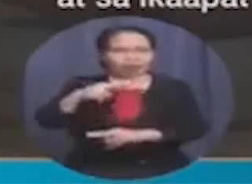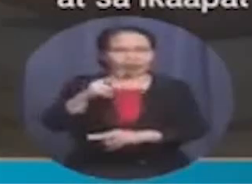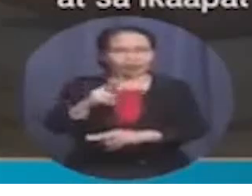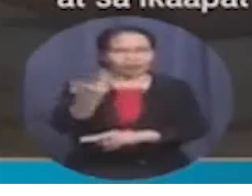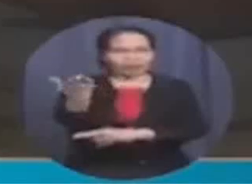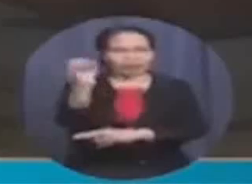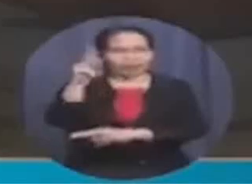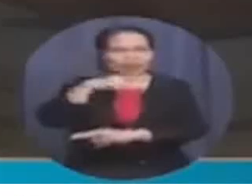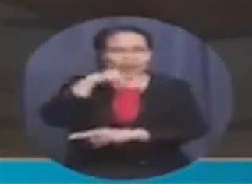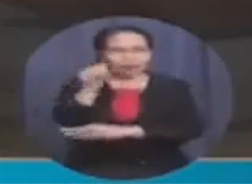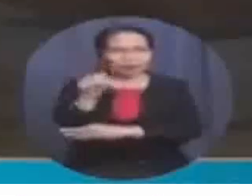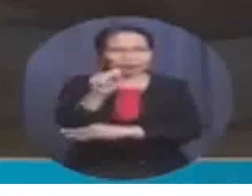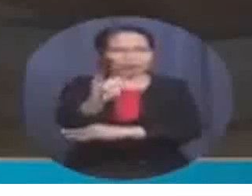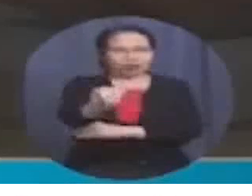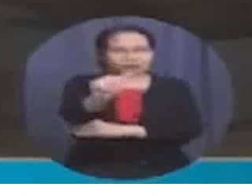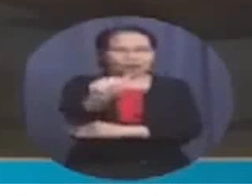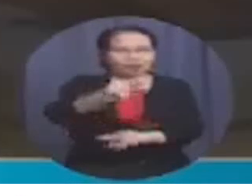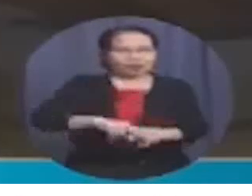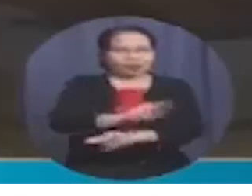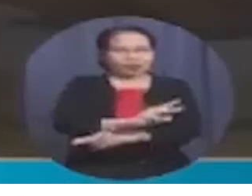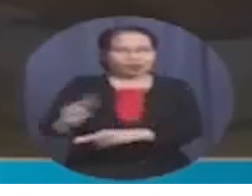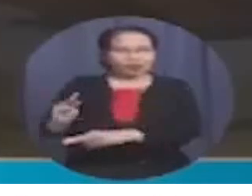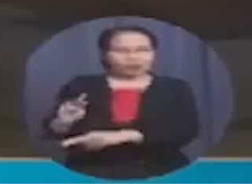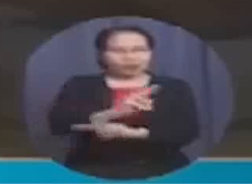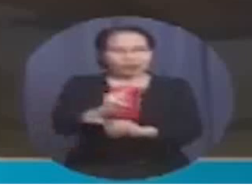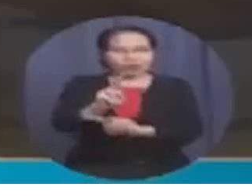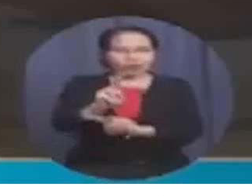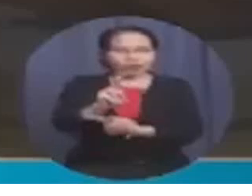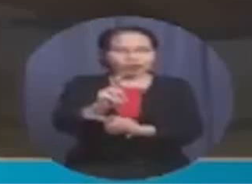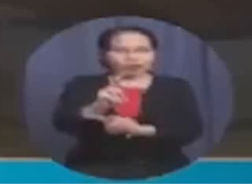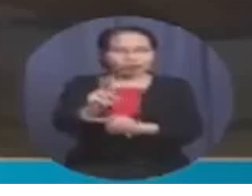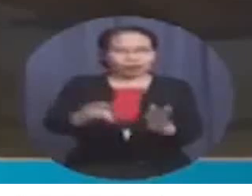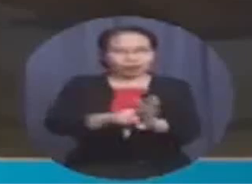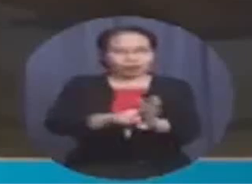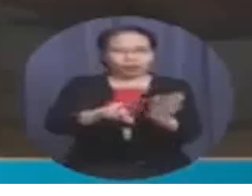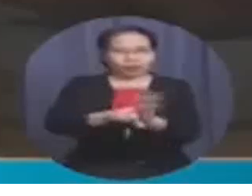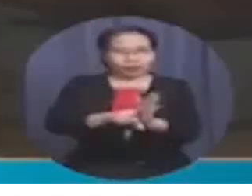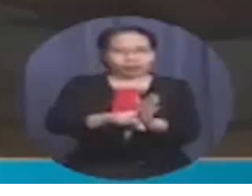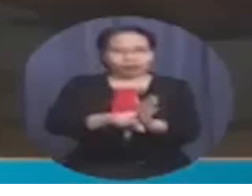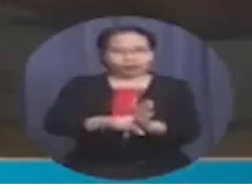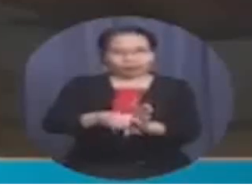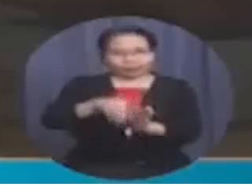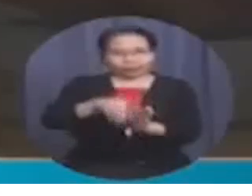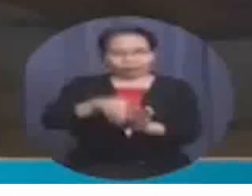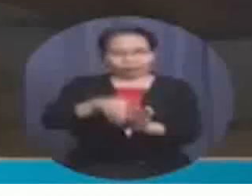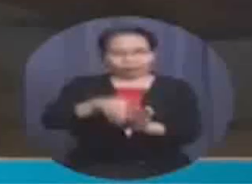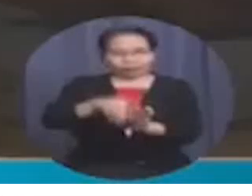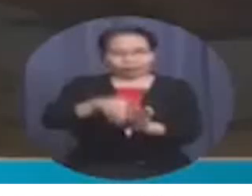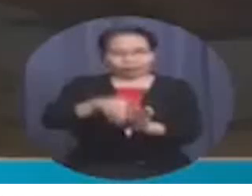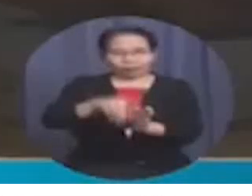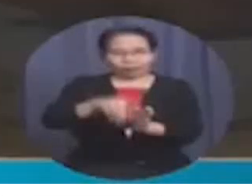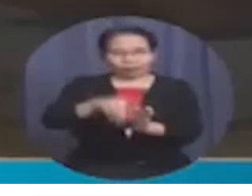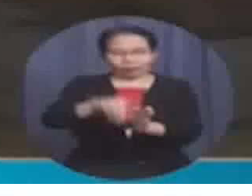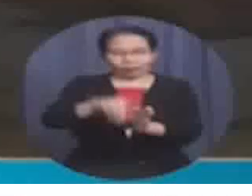shalt not bow down thyself unto them. Bawal po yan, mga kapatid. Kaya,